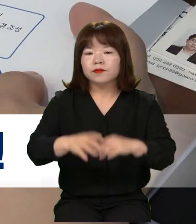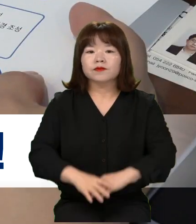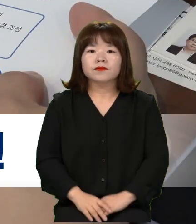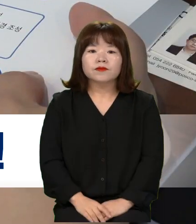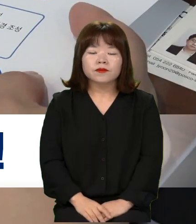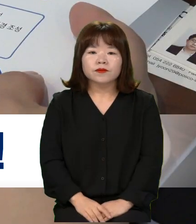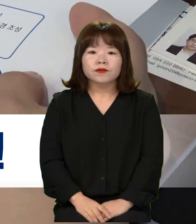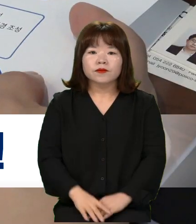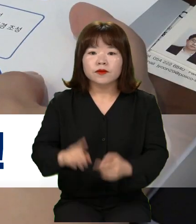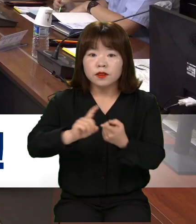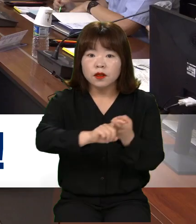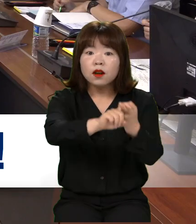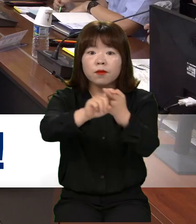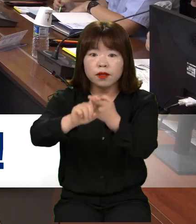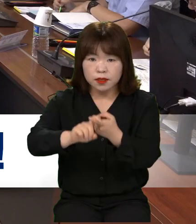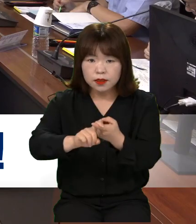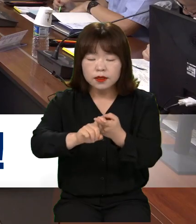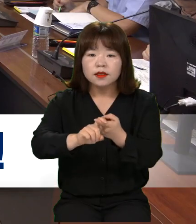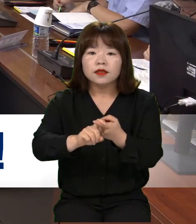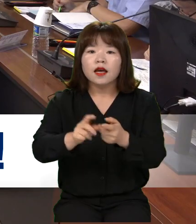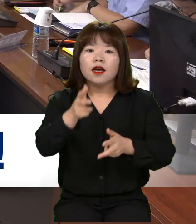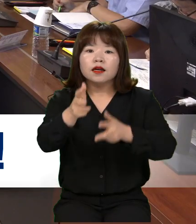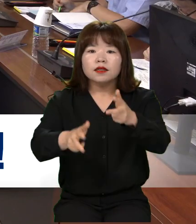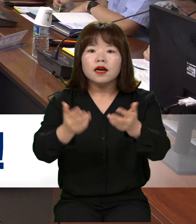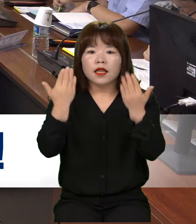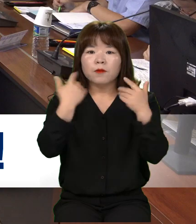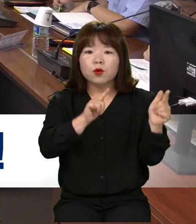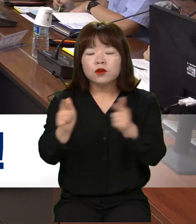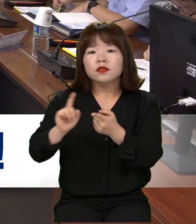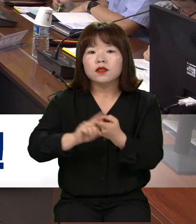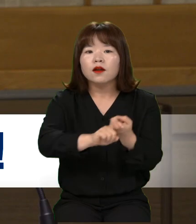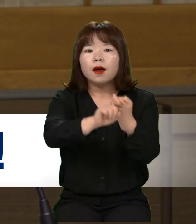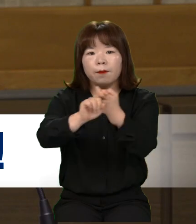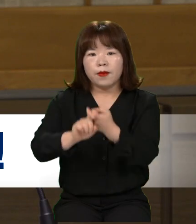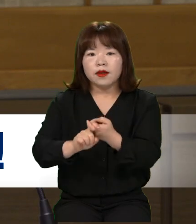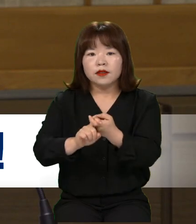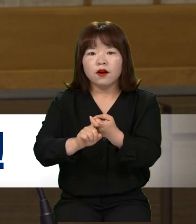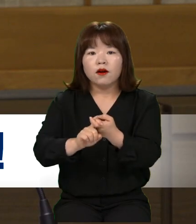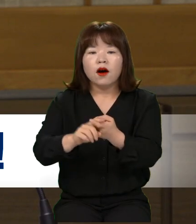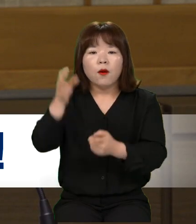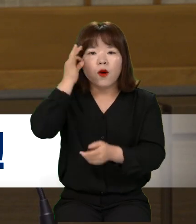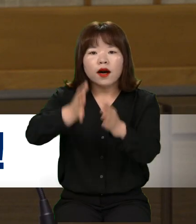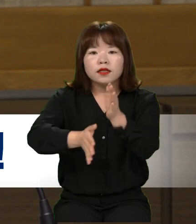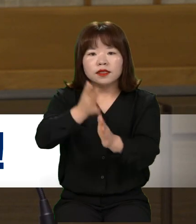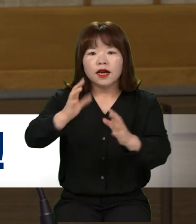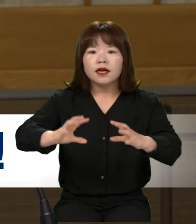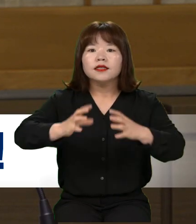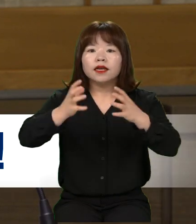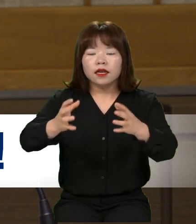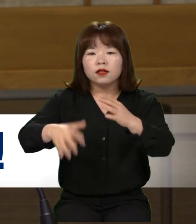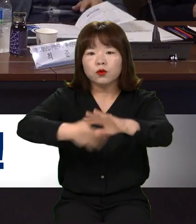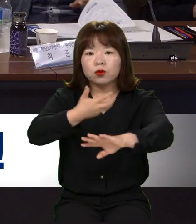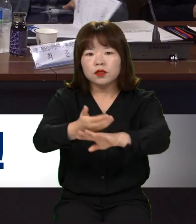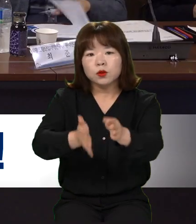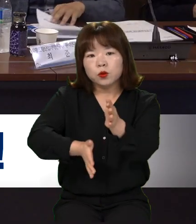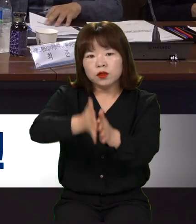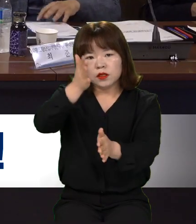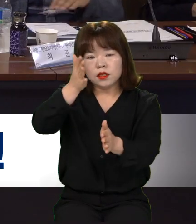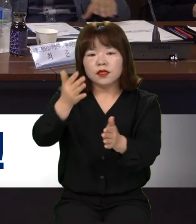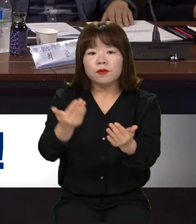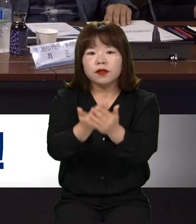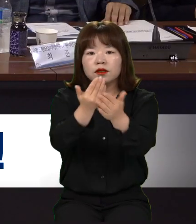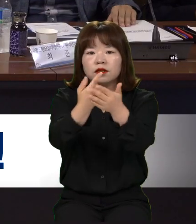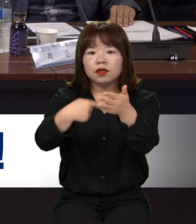대해 논의했습니다 수소산업협의체는 산학연관 협의체로 포항시가 세계적 수소 에너지